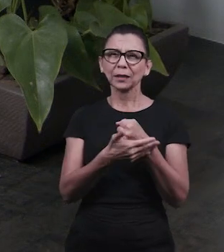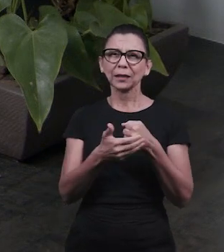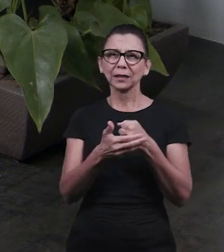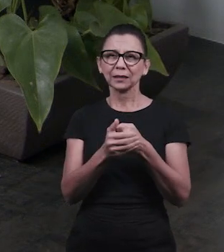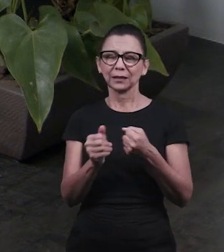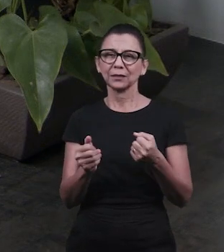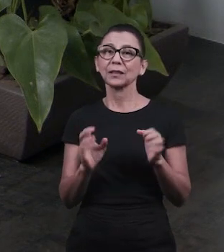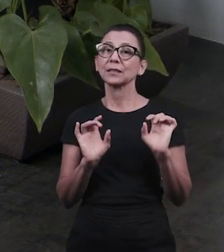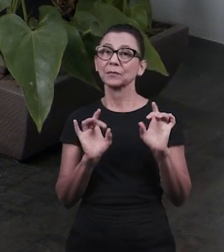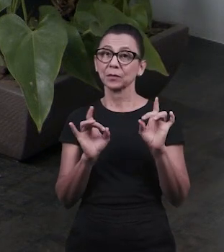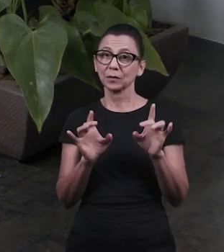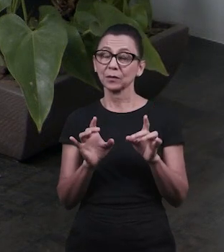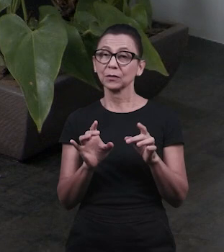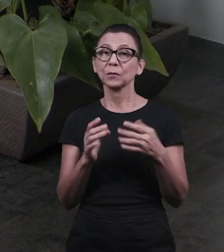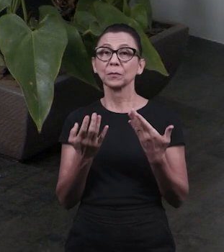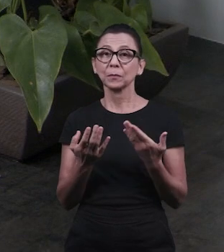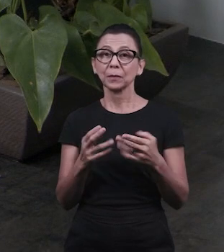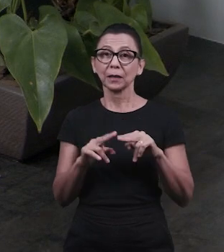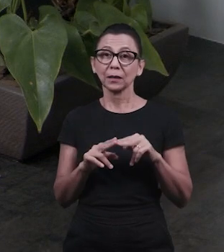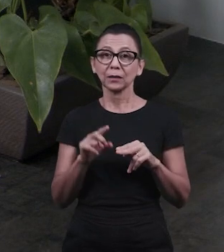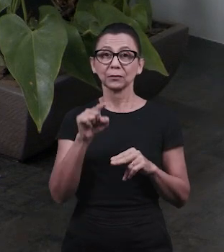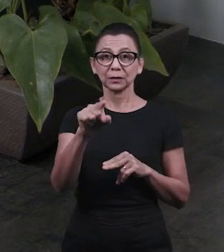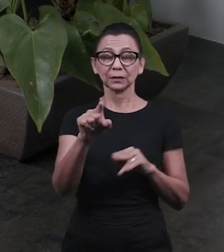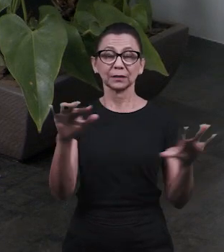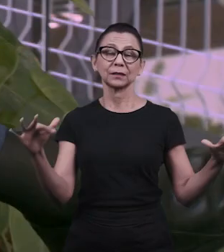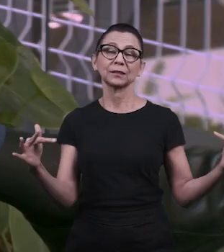для вас и вашей семьи.